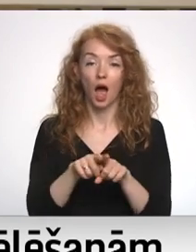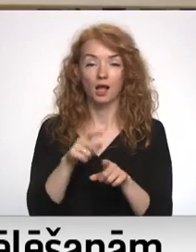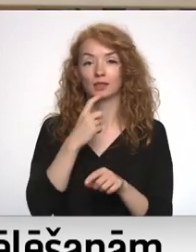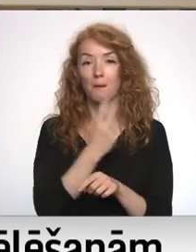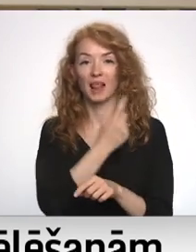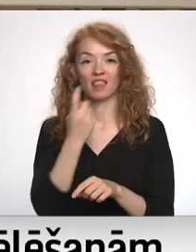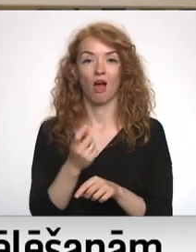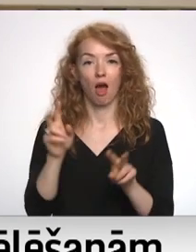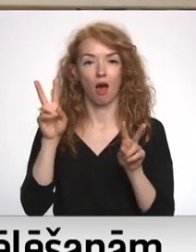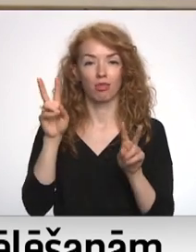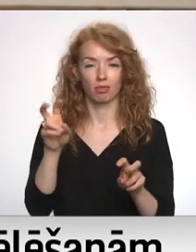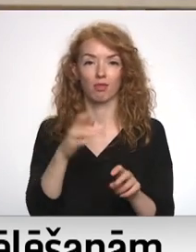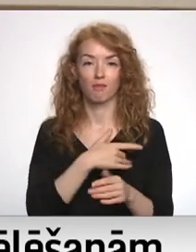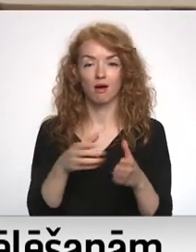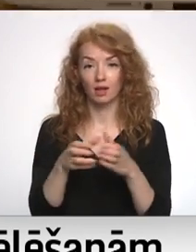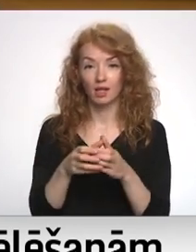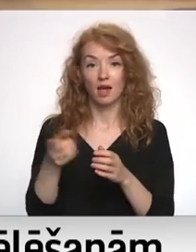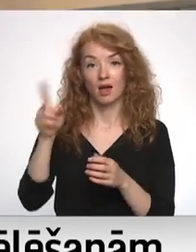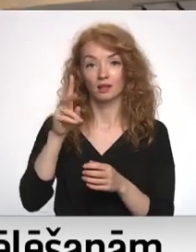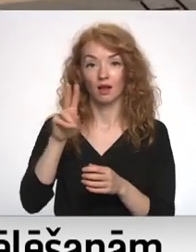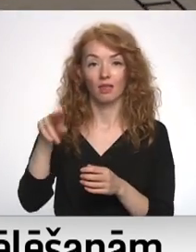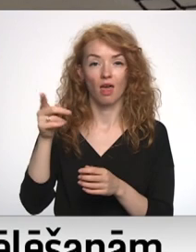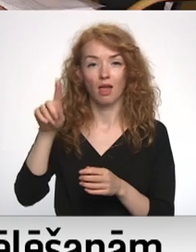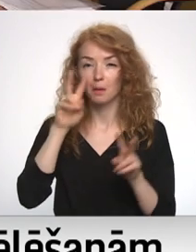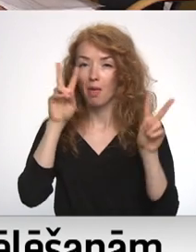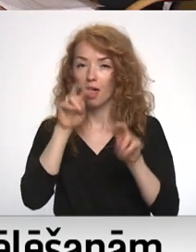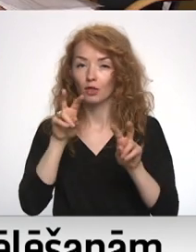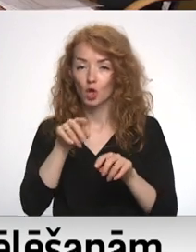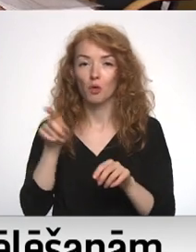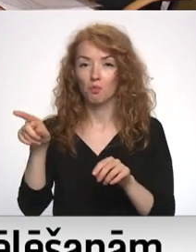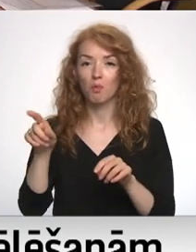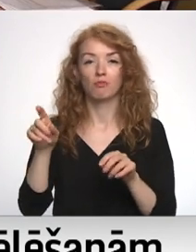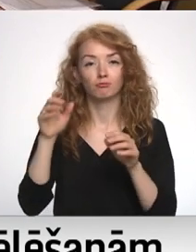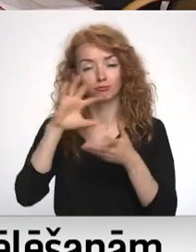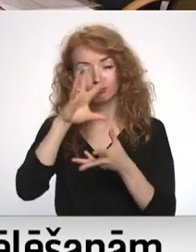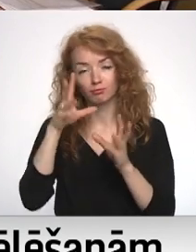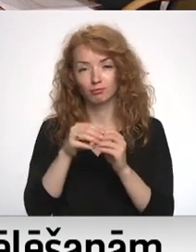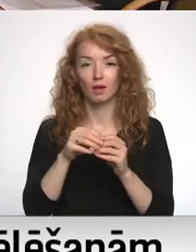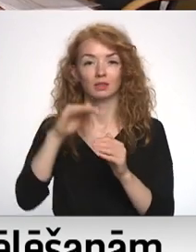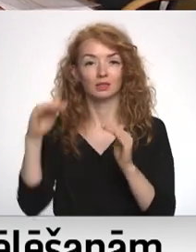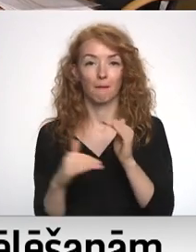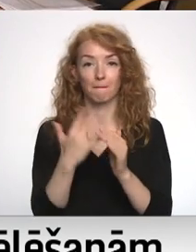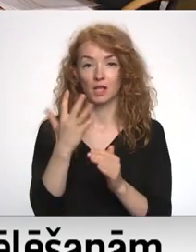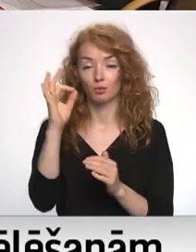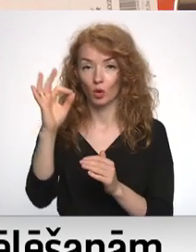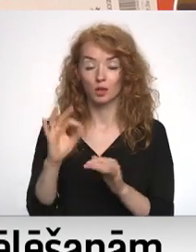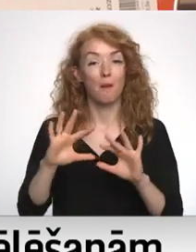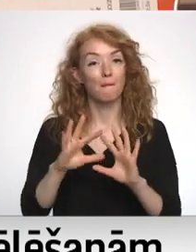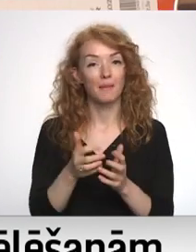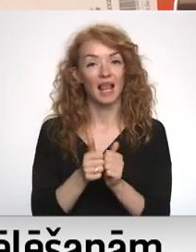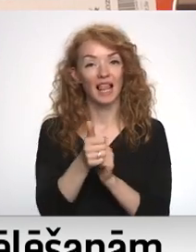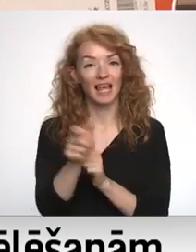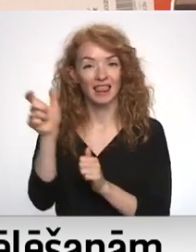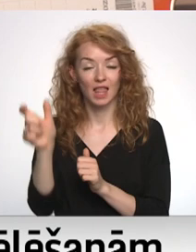Stabilitātei. SKDS reitingos tā gan ir zem 5% barjeras, taču partijas līderis pārliecināts, tai